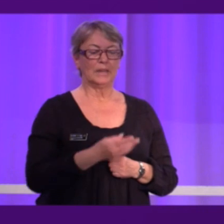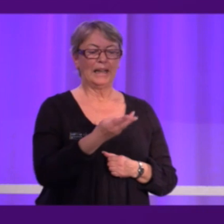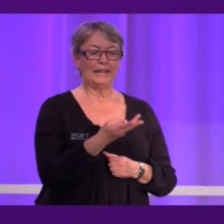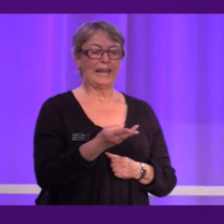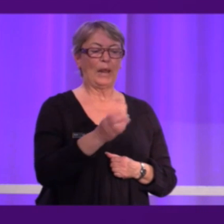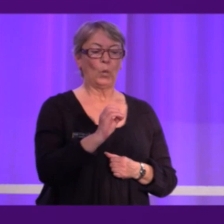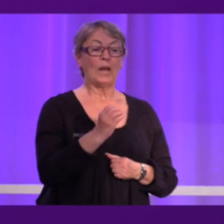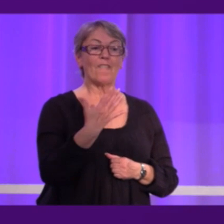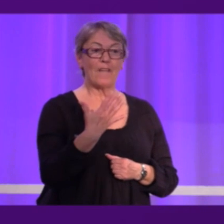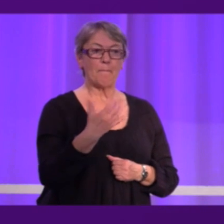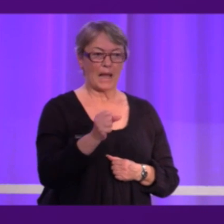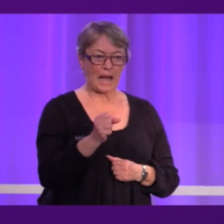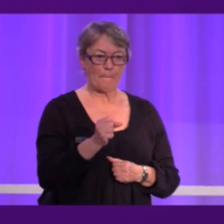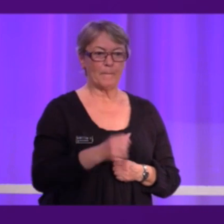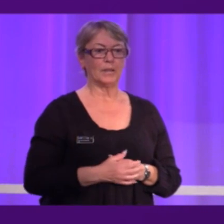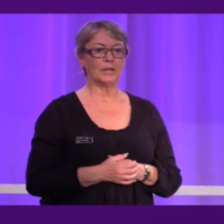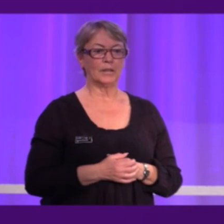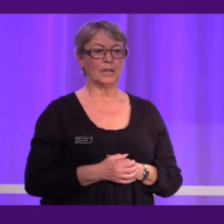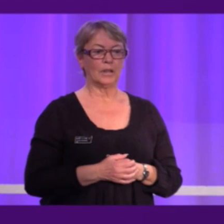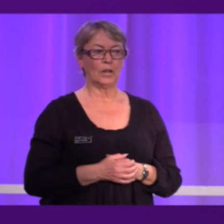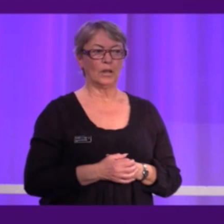205 gram.